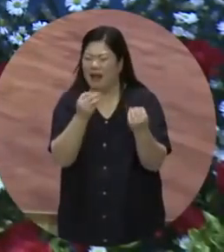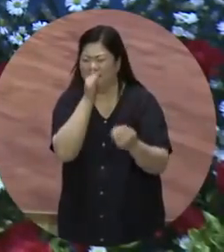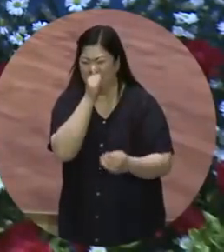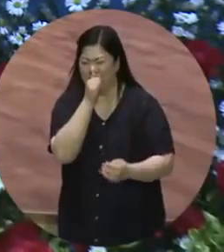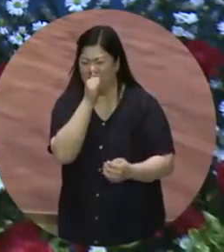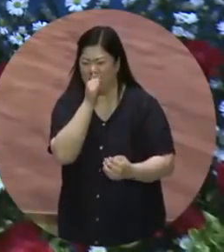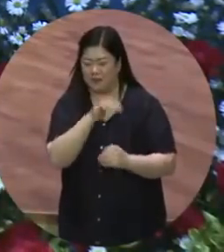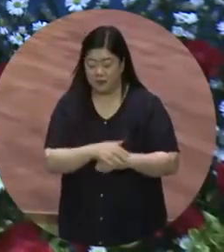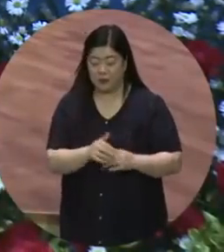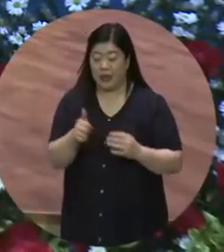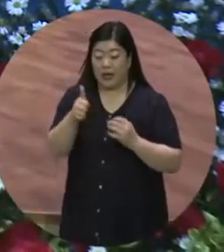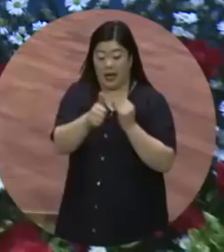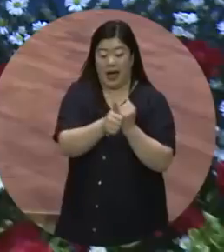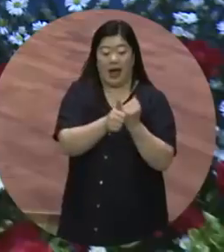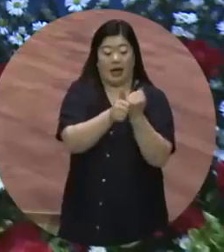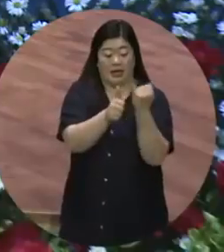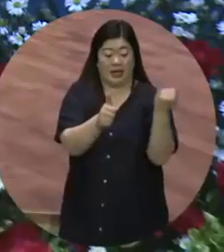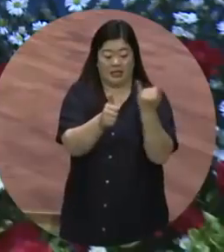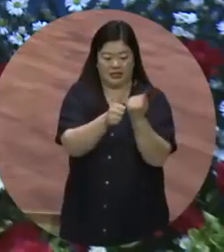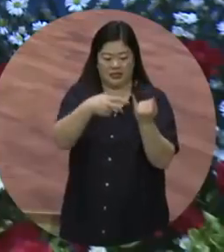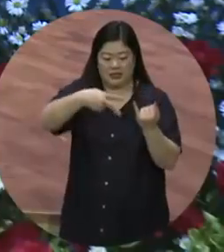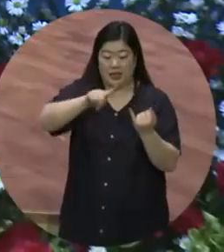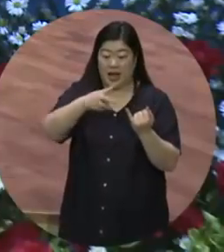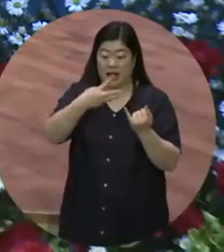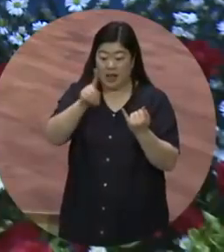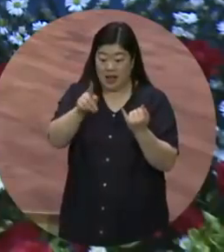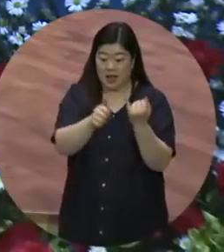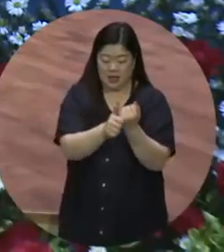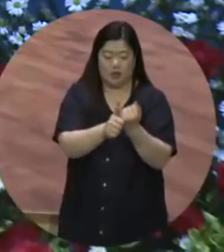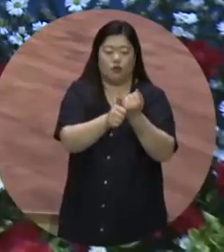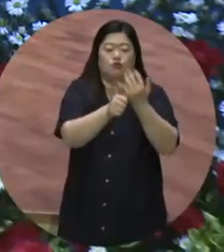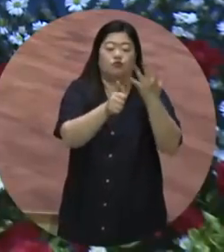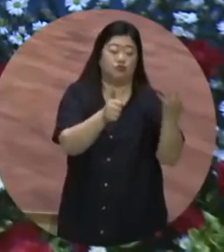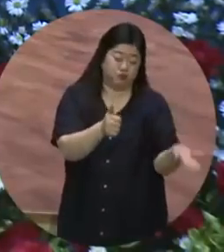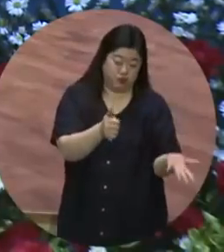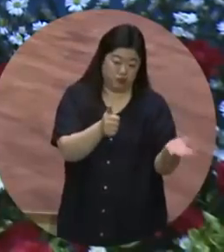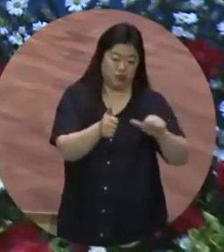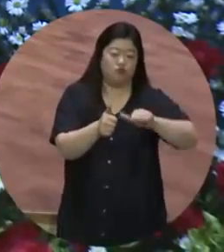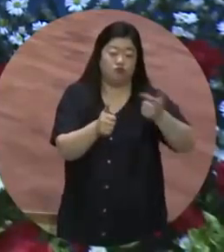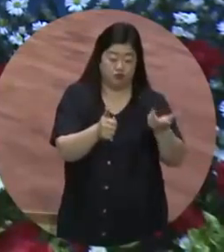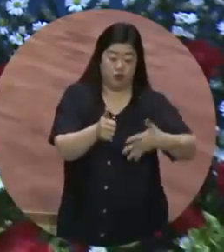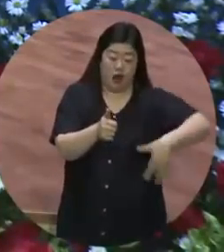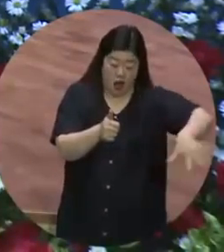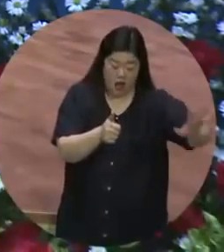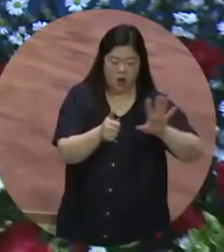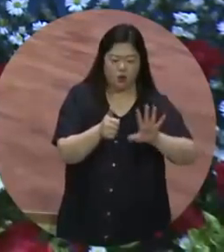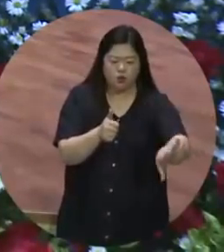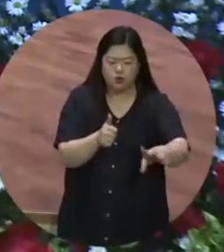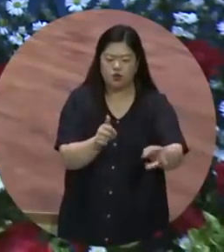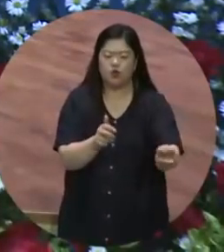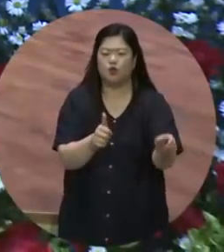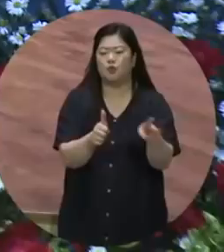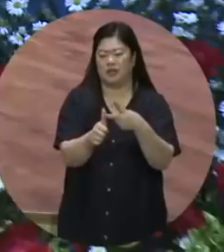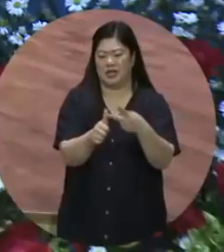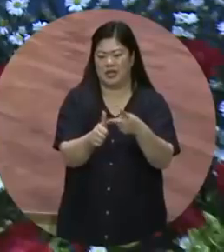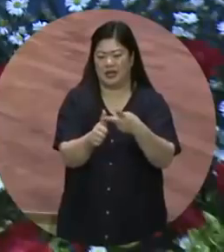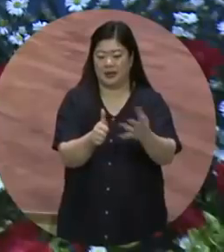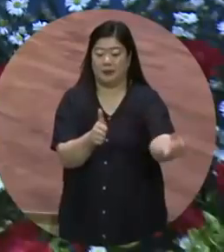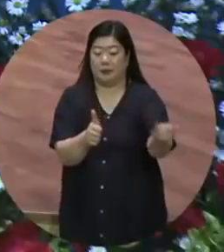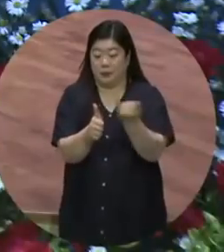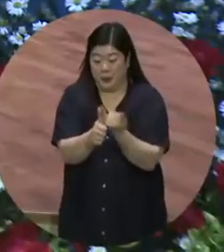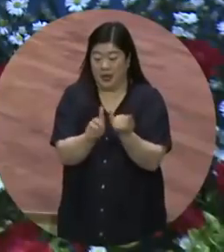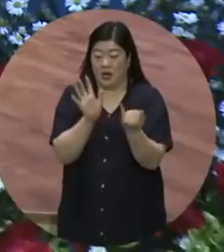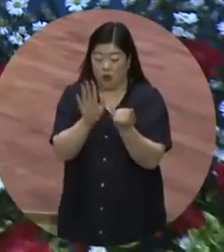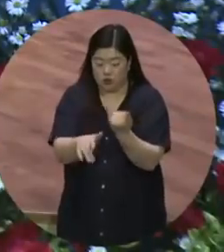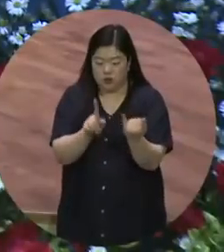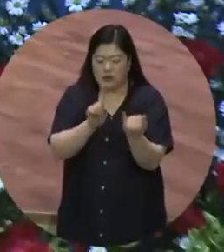이후에 거두라라고 하는 여자를 후처로 그렇게 맞이해서 난 자식들이지. 그런데 이 모든